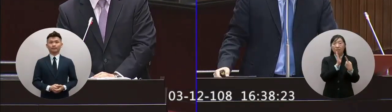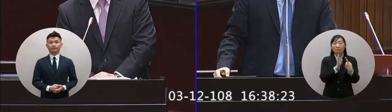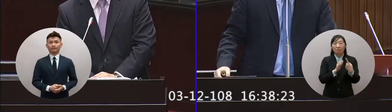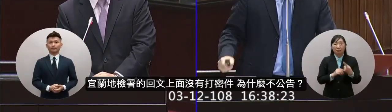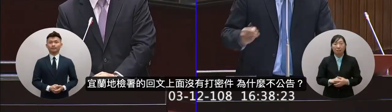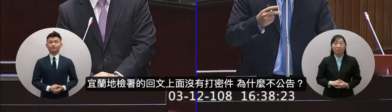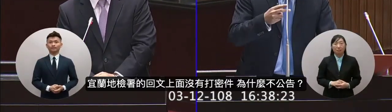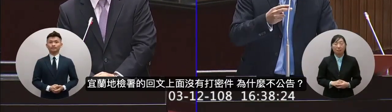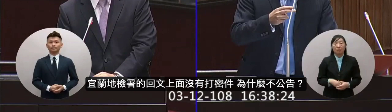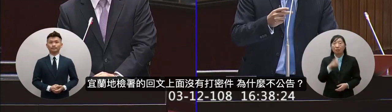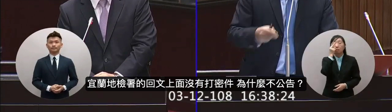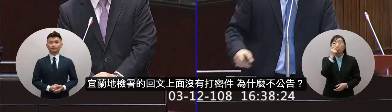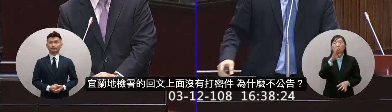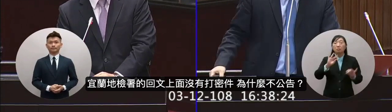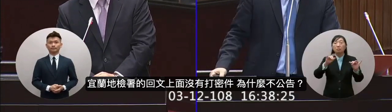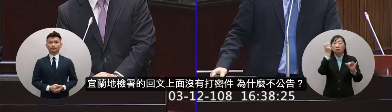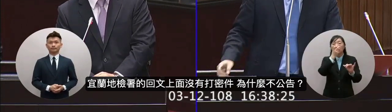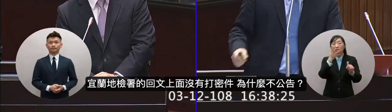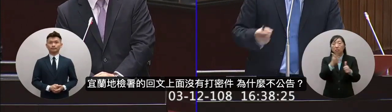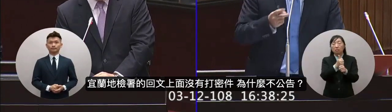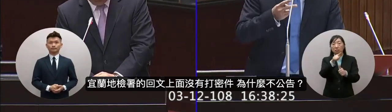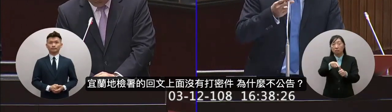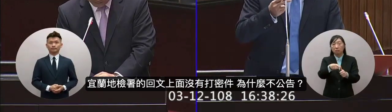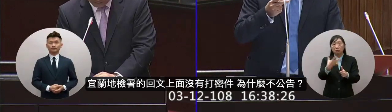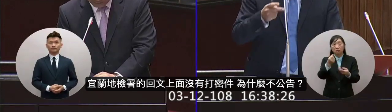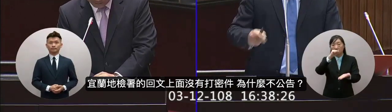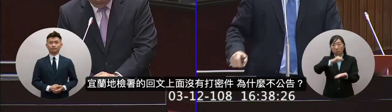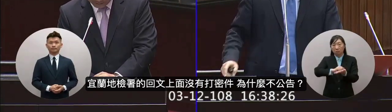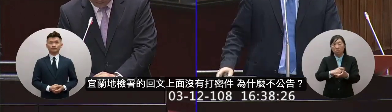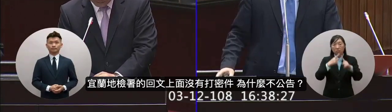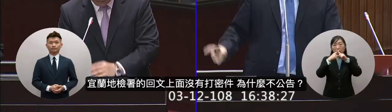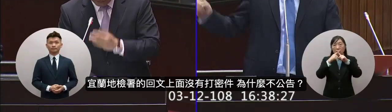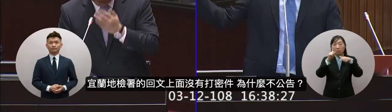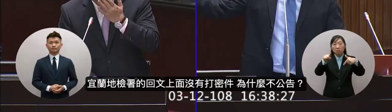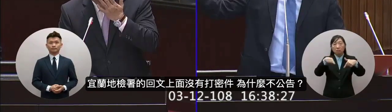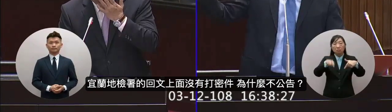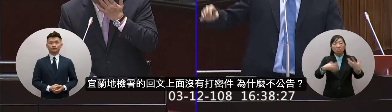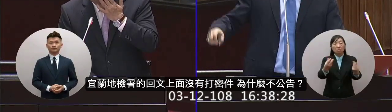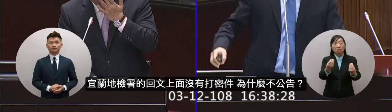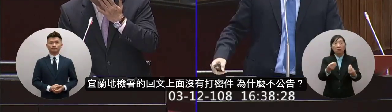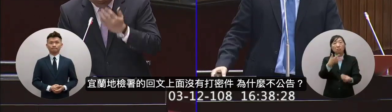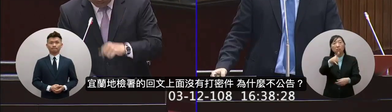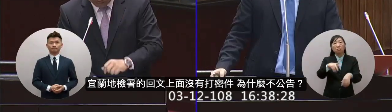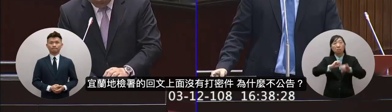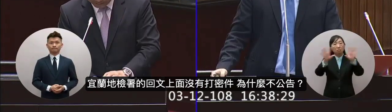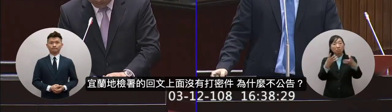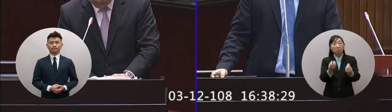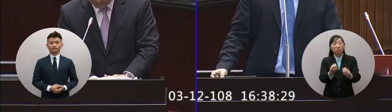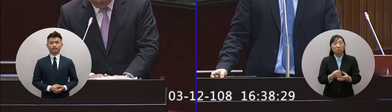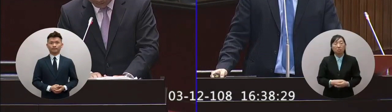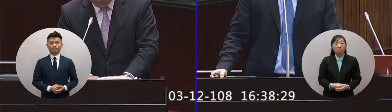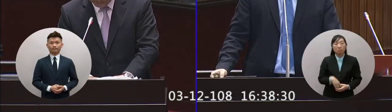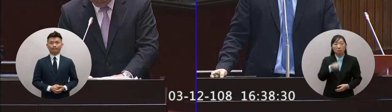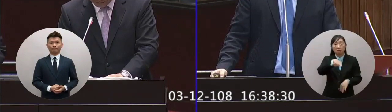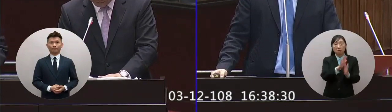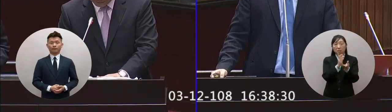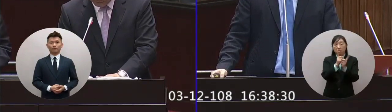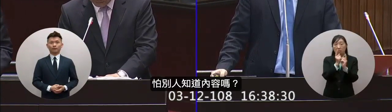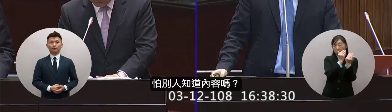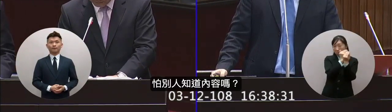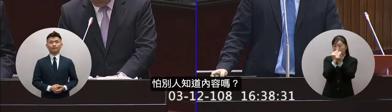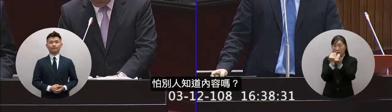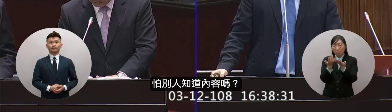题，宜兰地检署的回文上面没有打密件，为什么不公告？遮遮掩掩